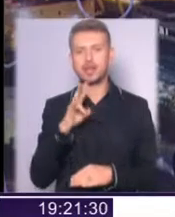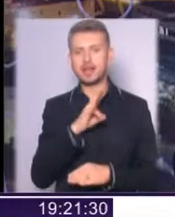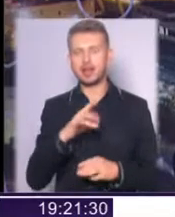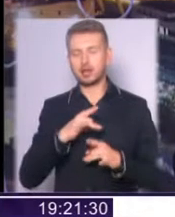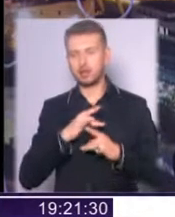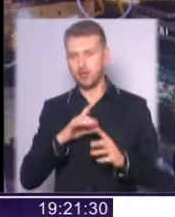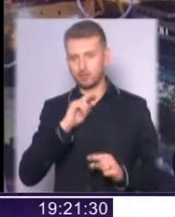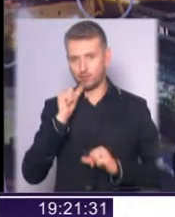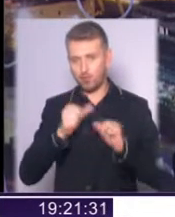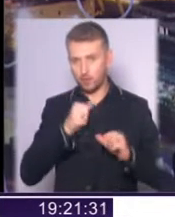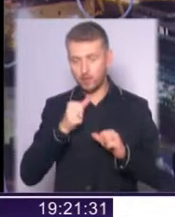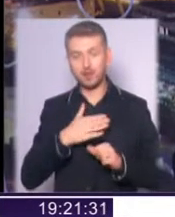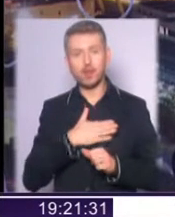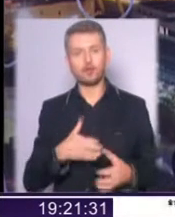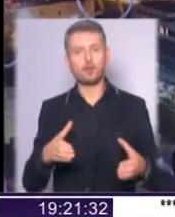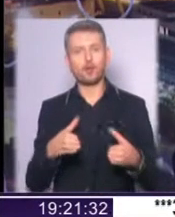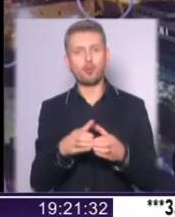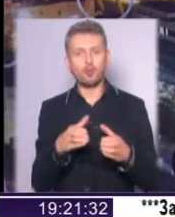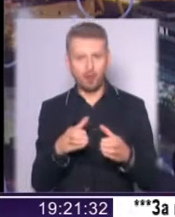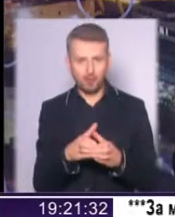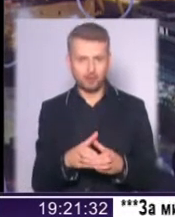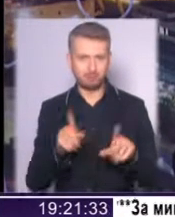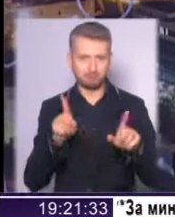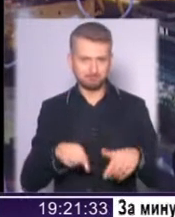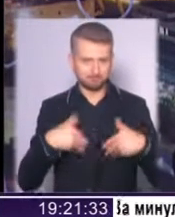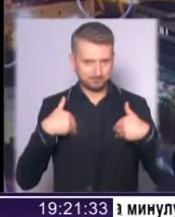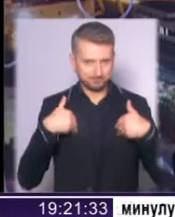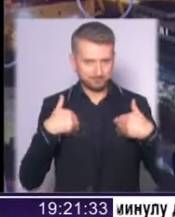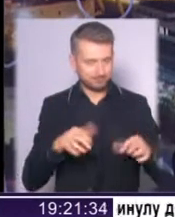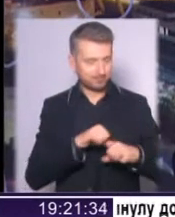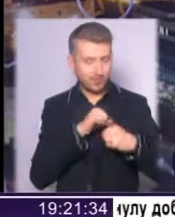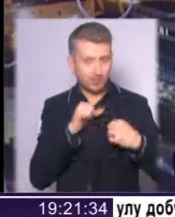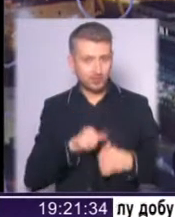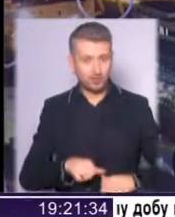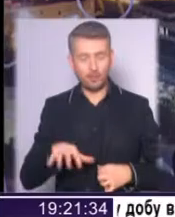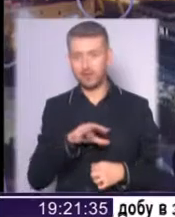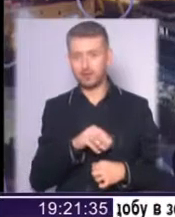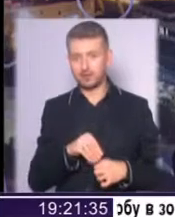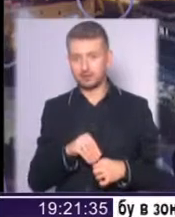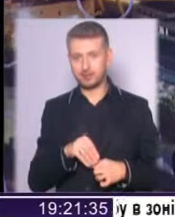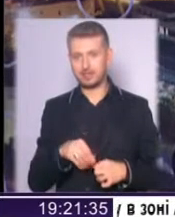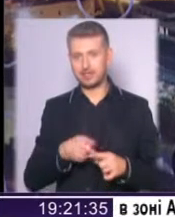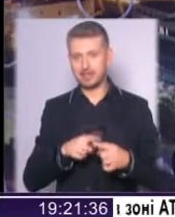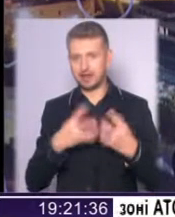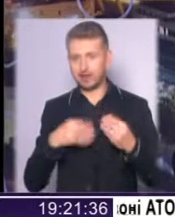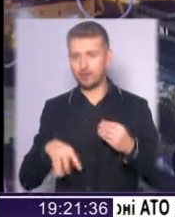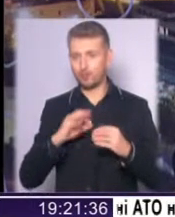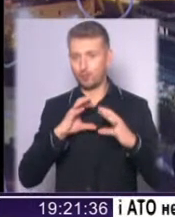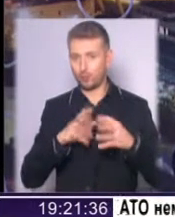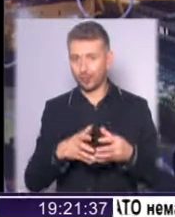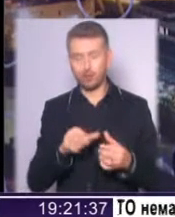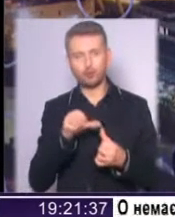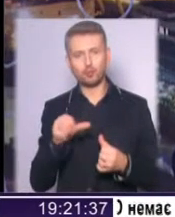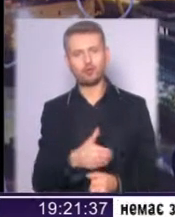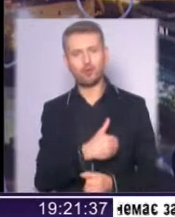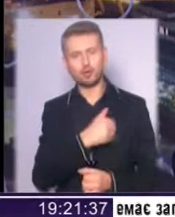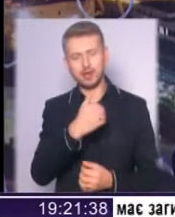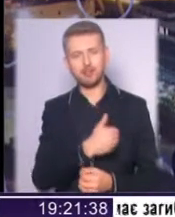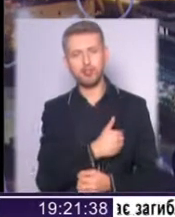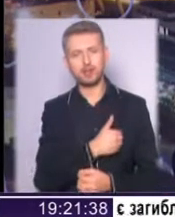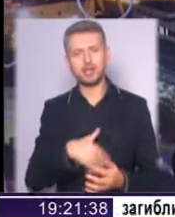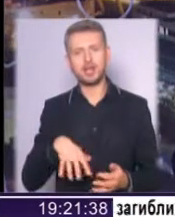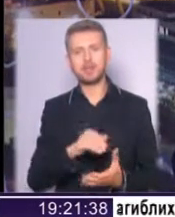році. Наша команда долучається до усіх найщиріших привітань, які звучать у цей день в усьому світі. І особливо хочеться побажати усім миру,